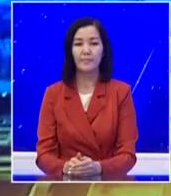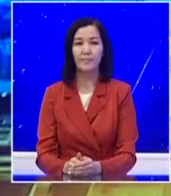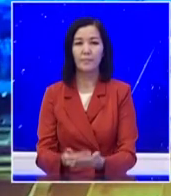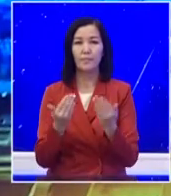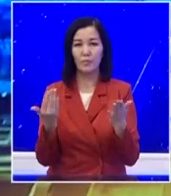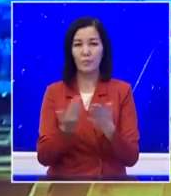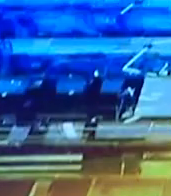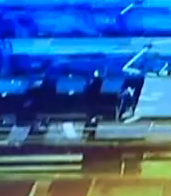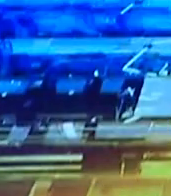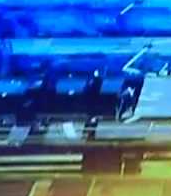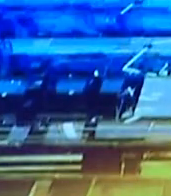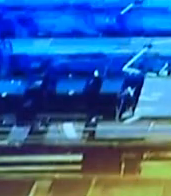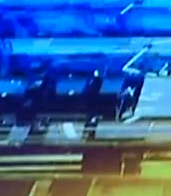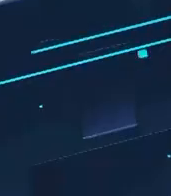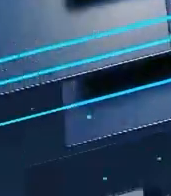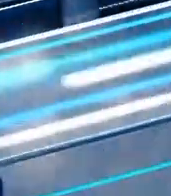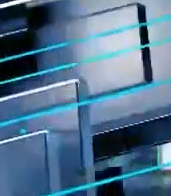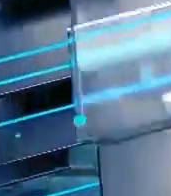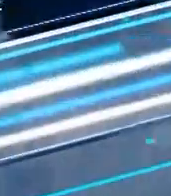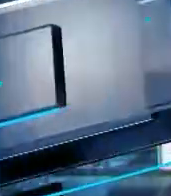Бүгінгі хабарда көретіндеріміз.